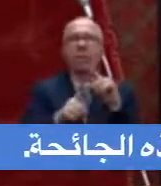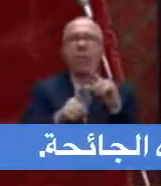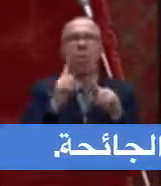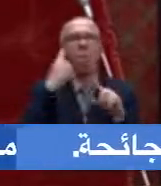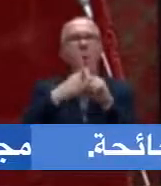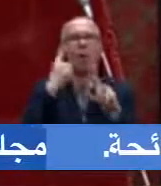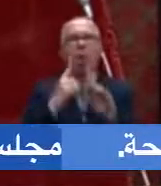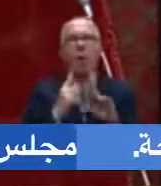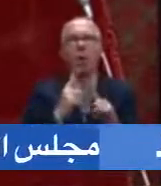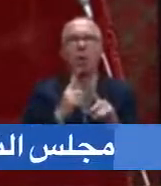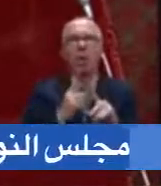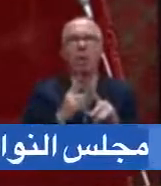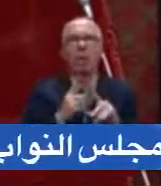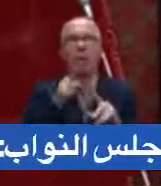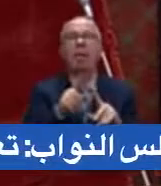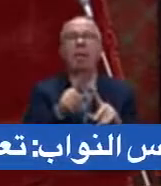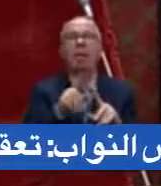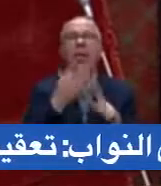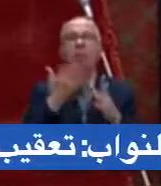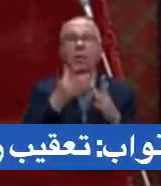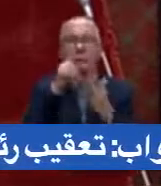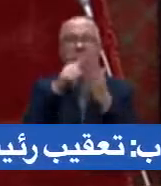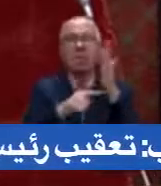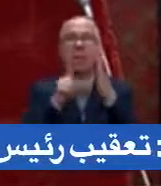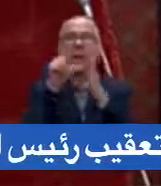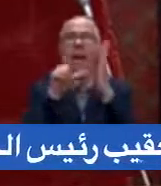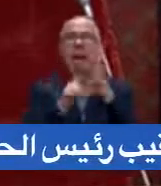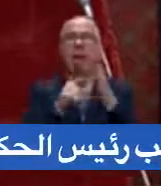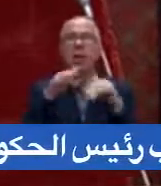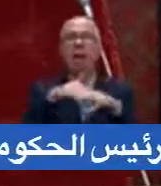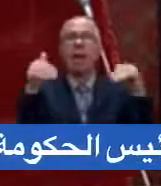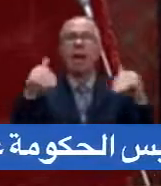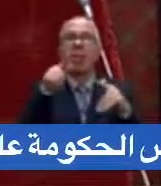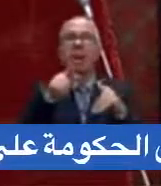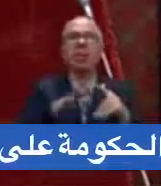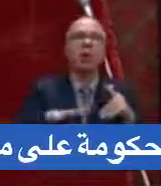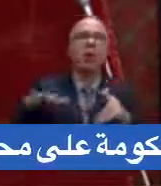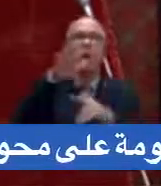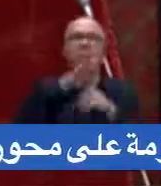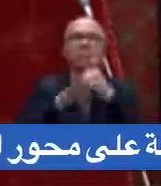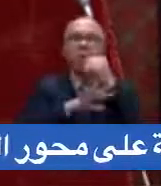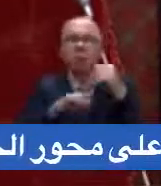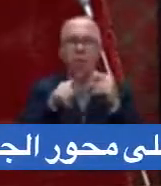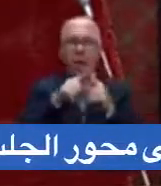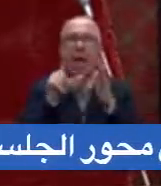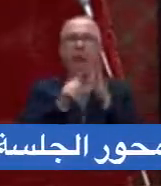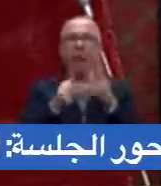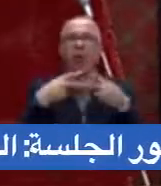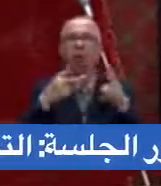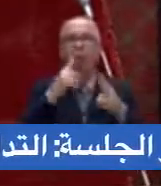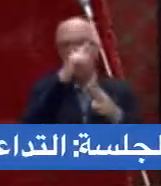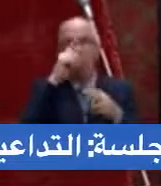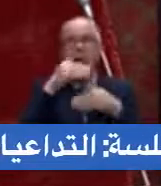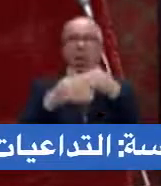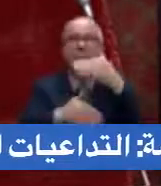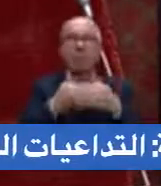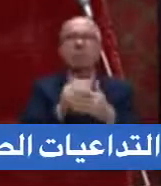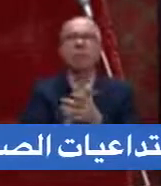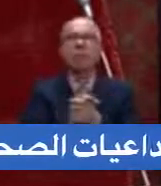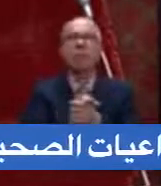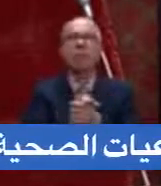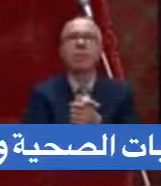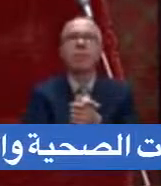للسجل الاجتماعي الموحد، مشروع القانون في البرلمان، نتمنى على الله يخرج في القريب. بالنسبه لا بد ان اشير الى